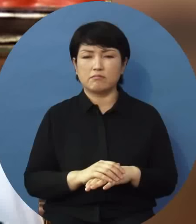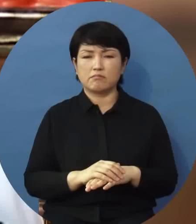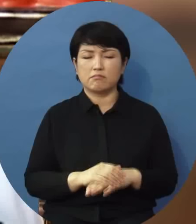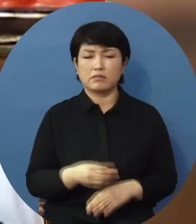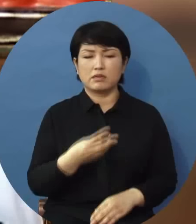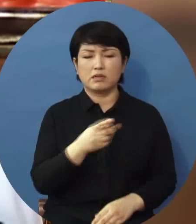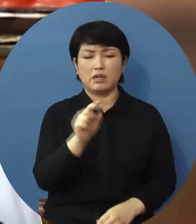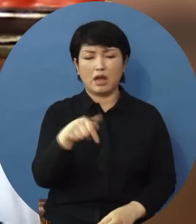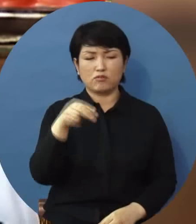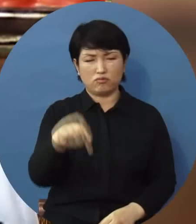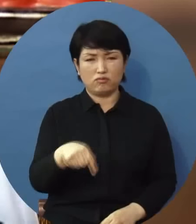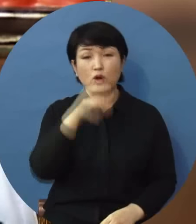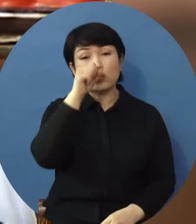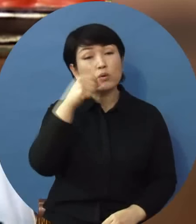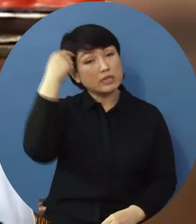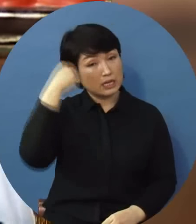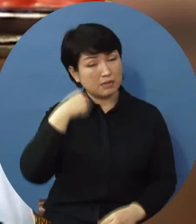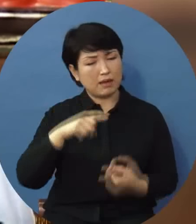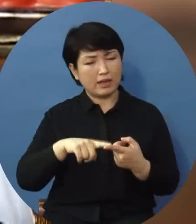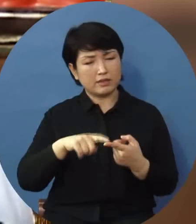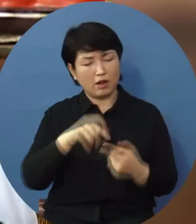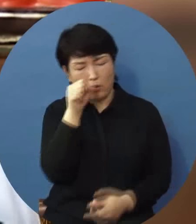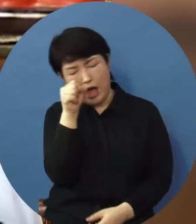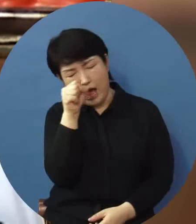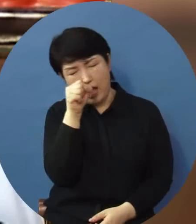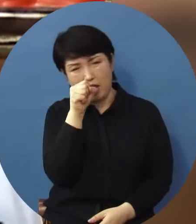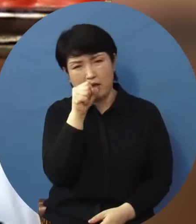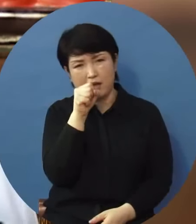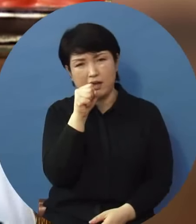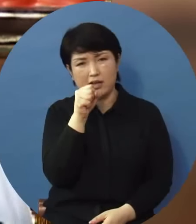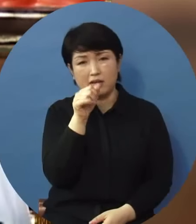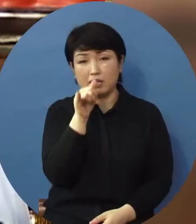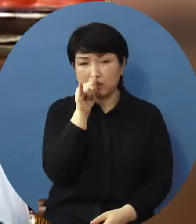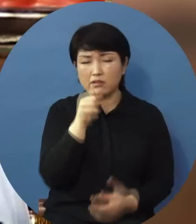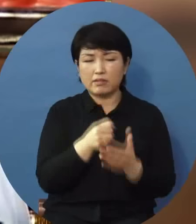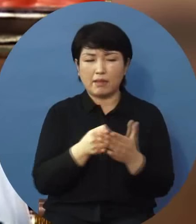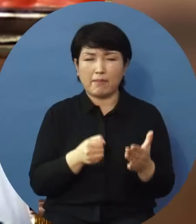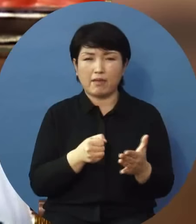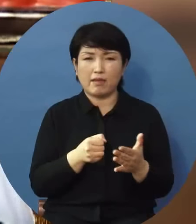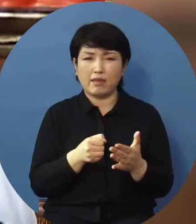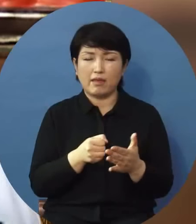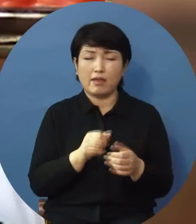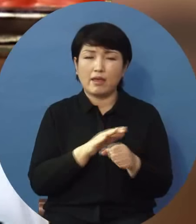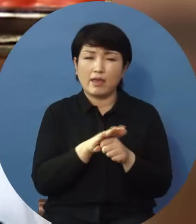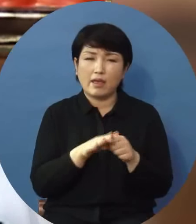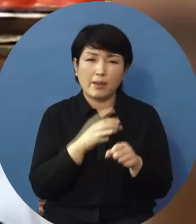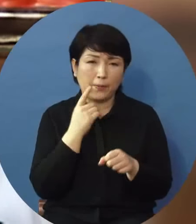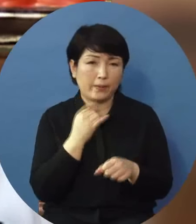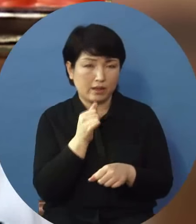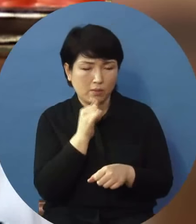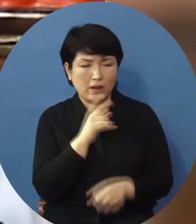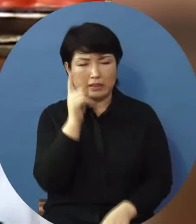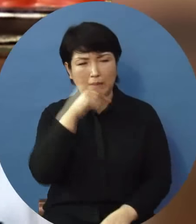락수에 대해서 좋은 느낌에 대해서는 집착을 하게 되고 그래서 애욕을 불러일으키고